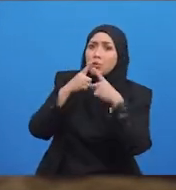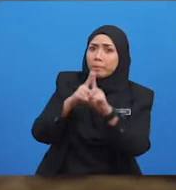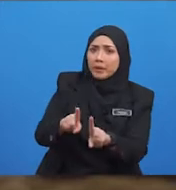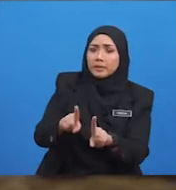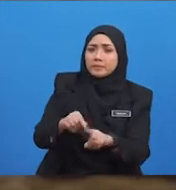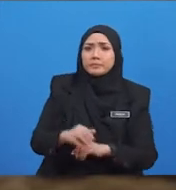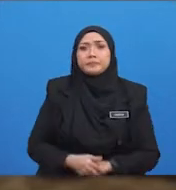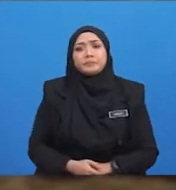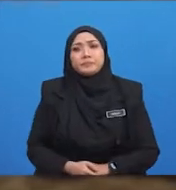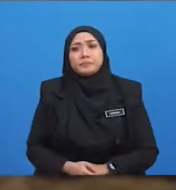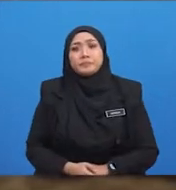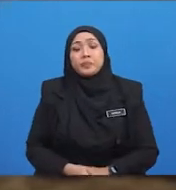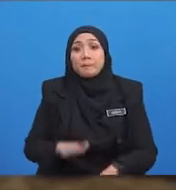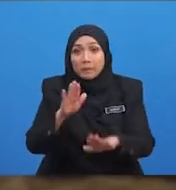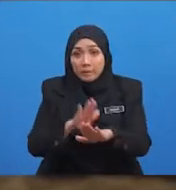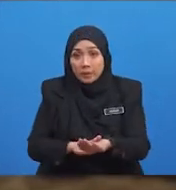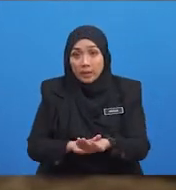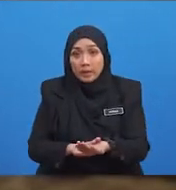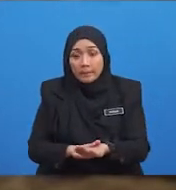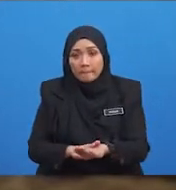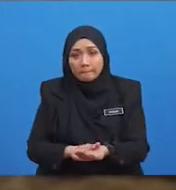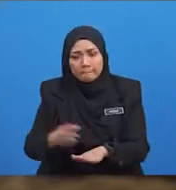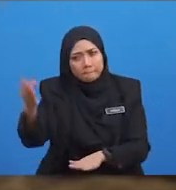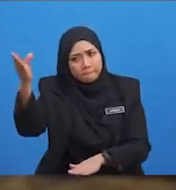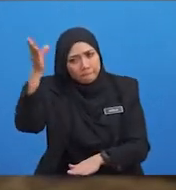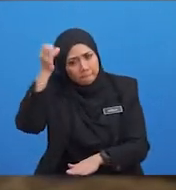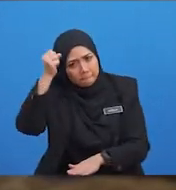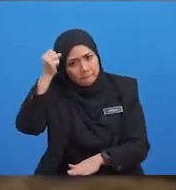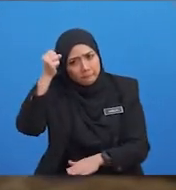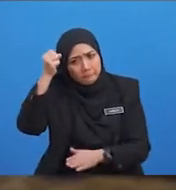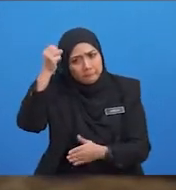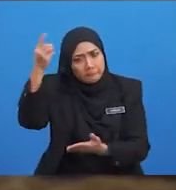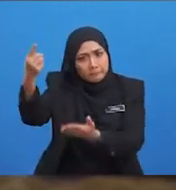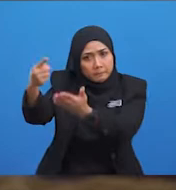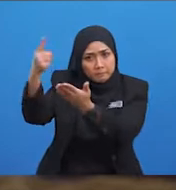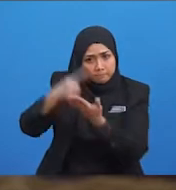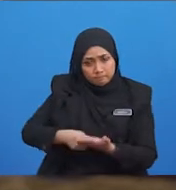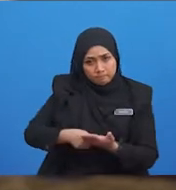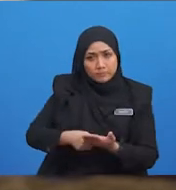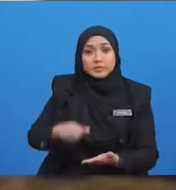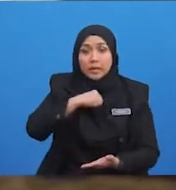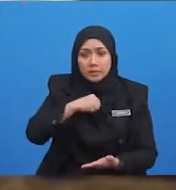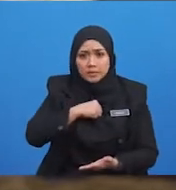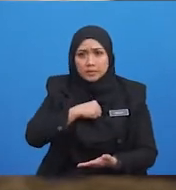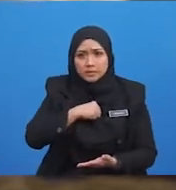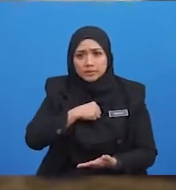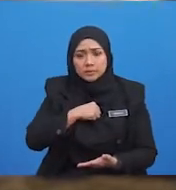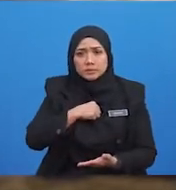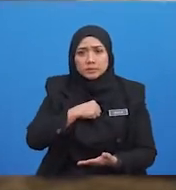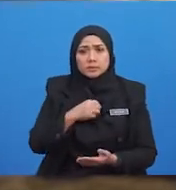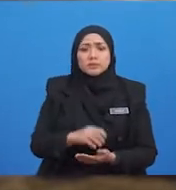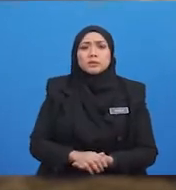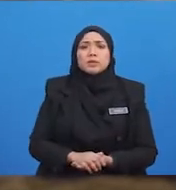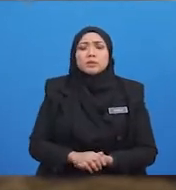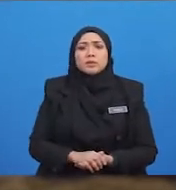perlu kita tulis ialah, pada pendapat saya, faktor-faktor yang mendorong seseorang